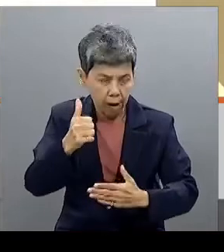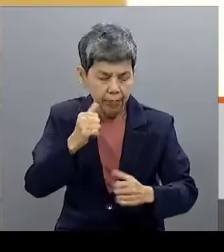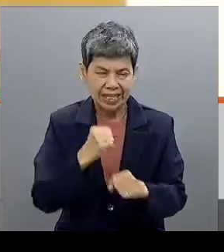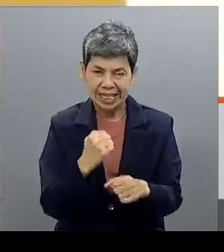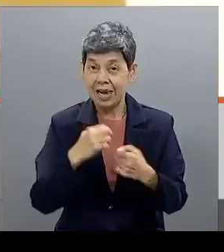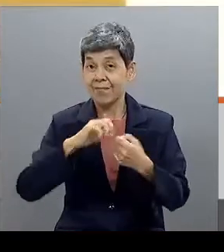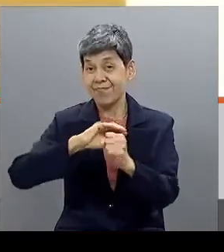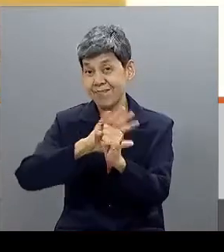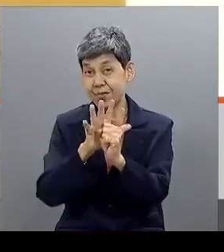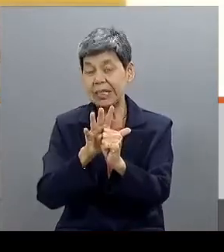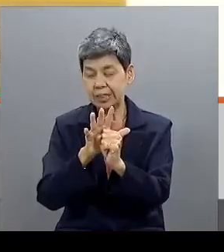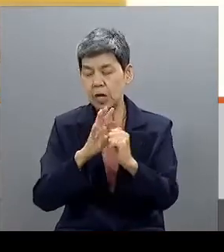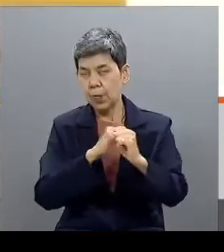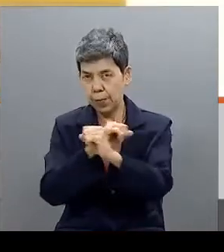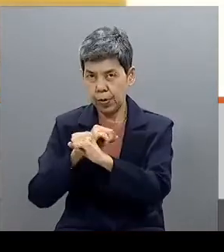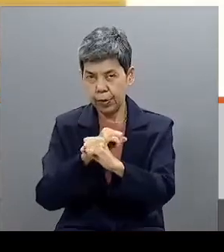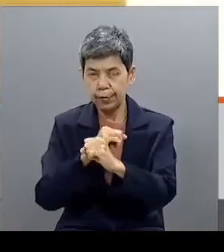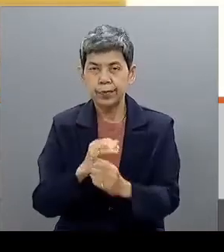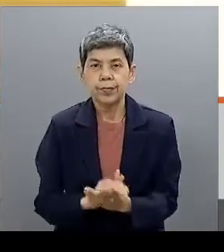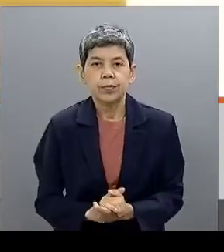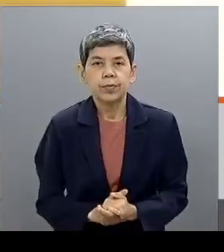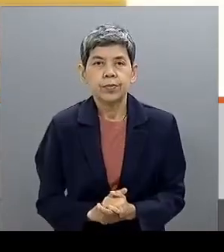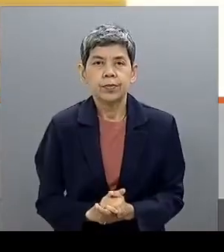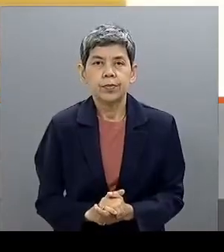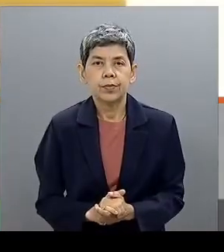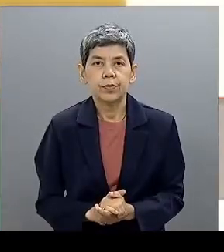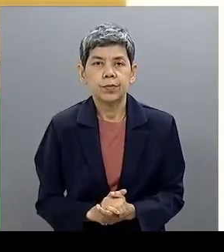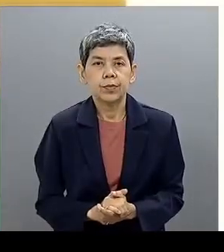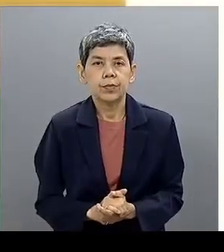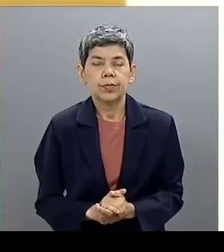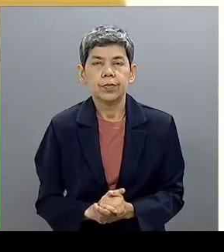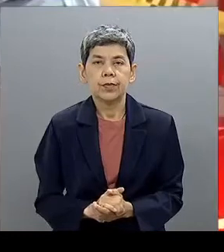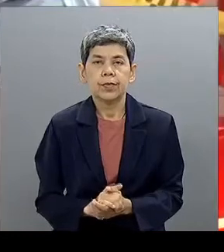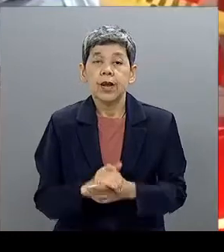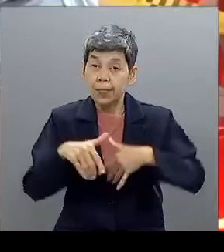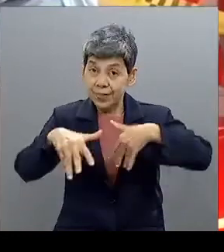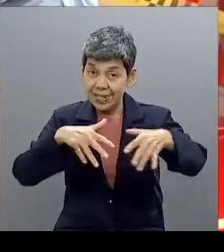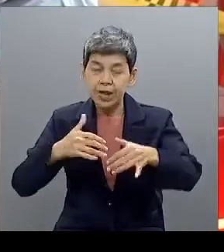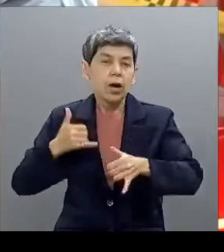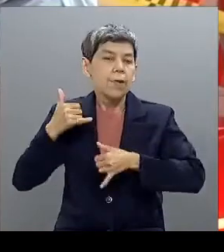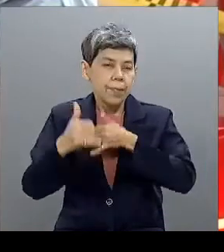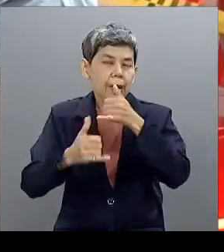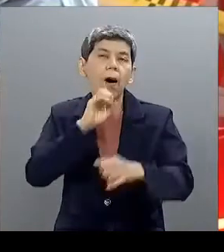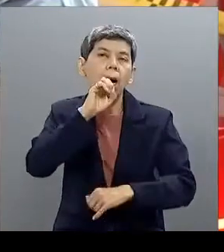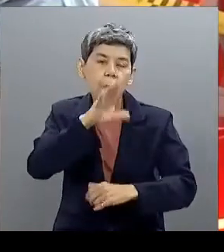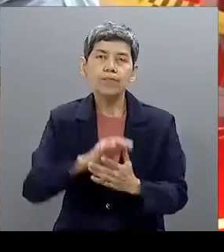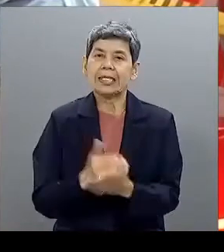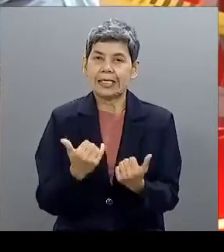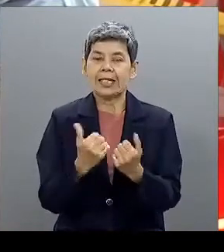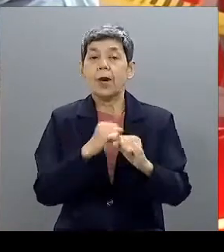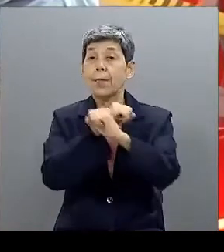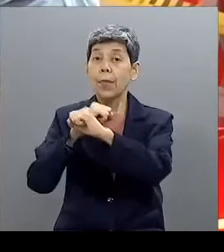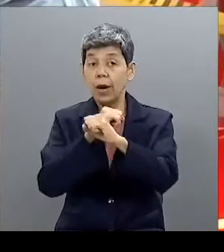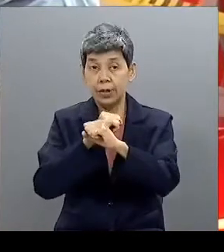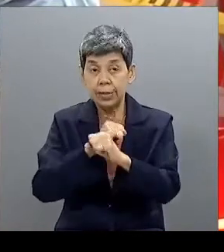เชื้อไวรัสโควิด-19 ครับชาวบ้านที่มาเลือกตั้งบอกว่ามาตรการการตรวจโควิด-19 ที่เพิ่มเข้